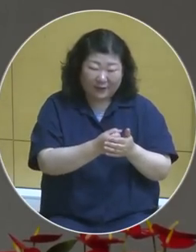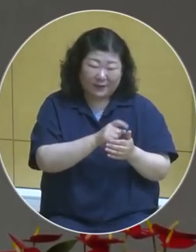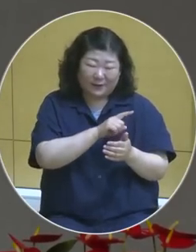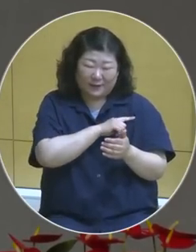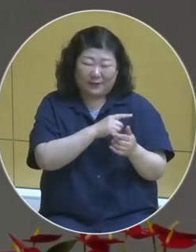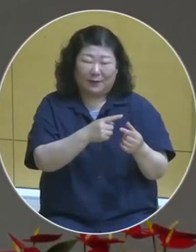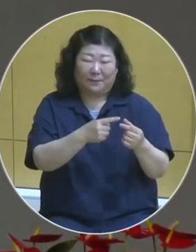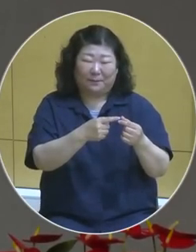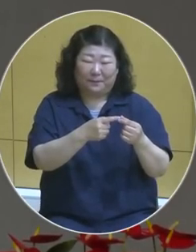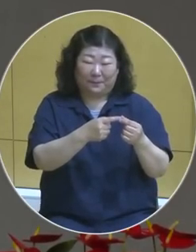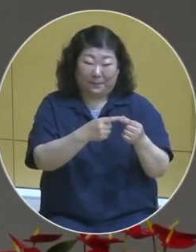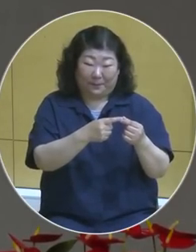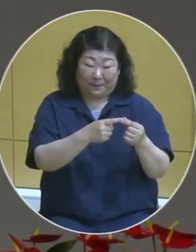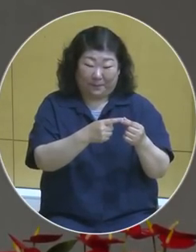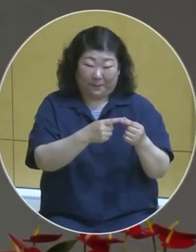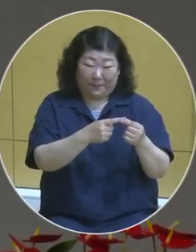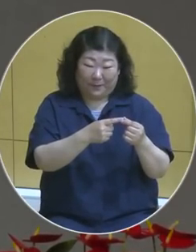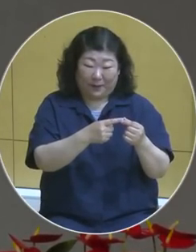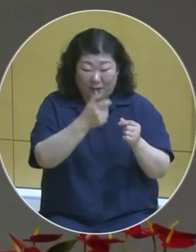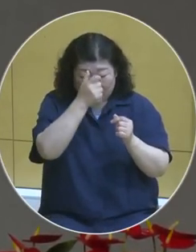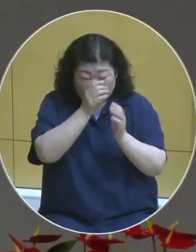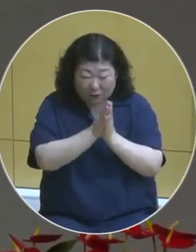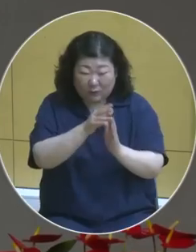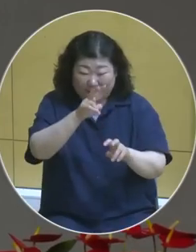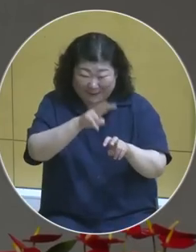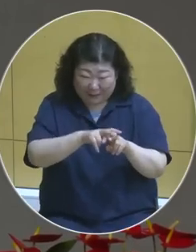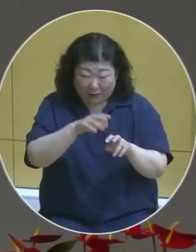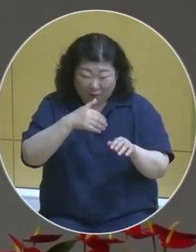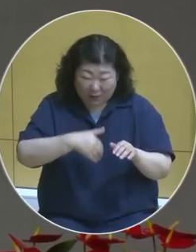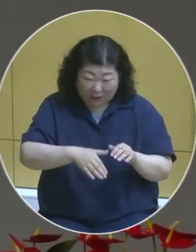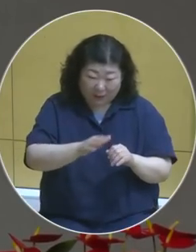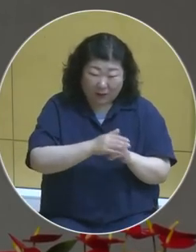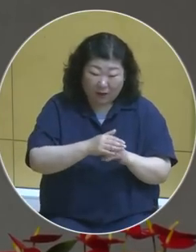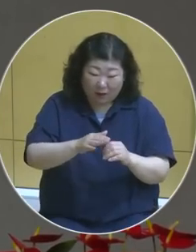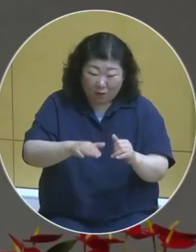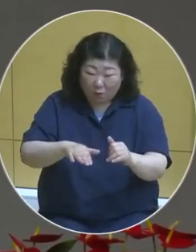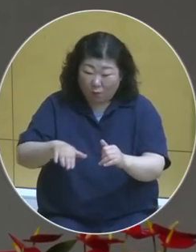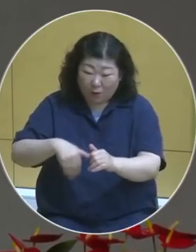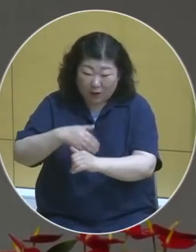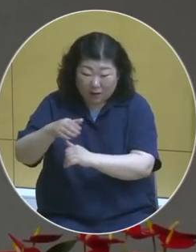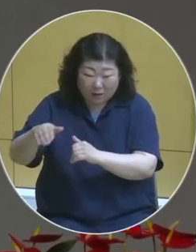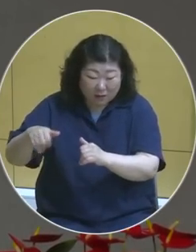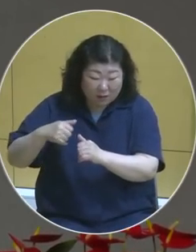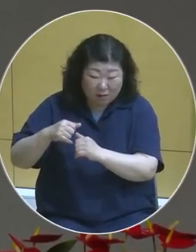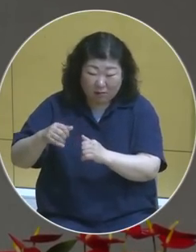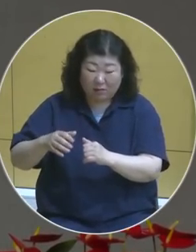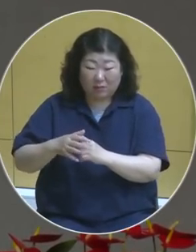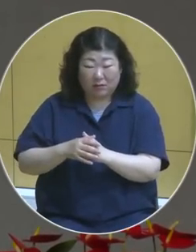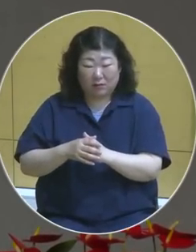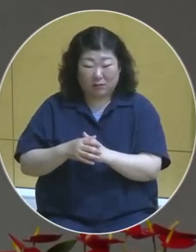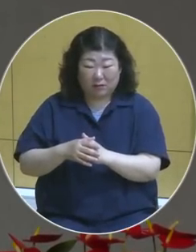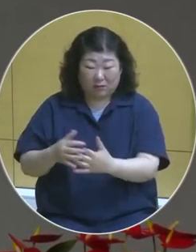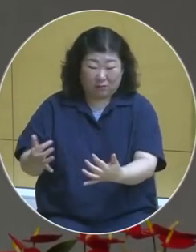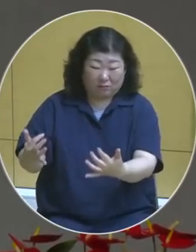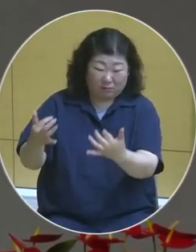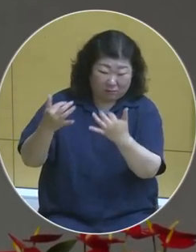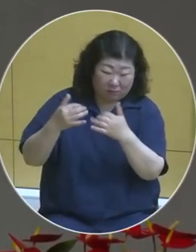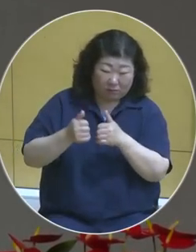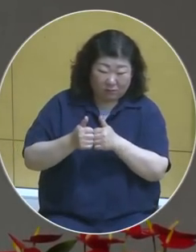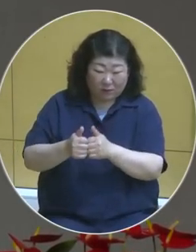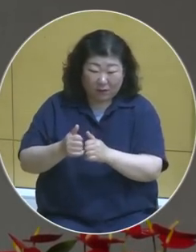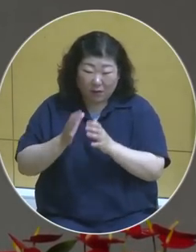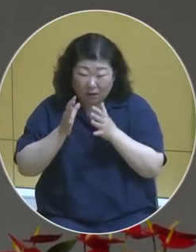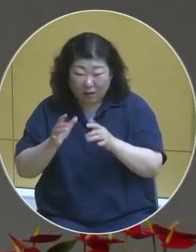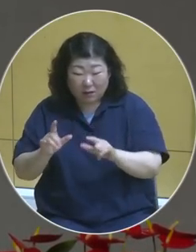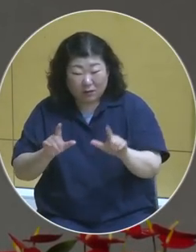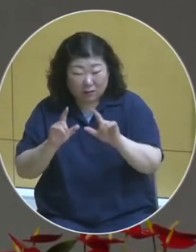자리에 나가겠다. 더 이상 환경과 그리고 상황이 주는 것에 매이지 않고 하나님 내게 구원을 주신 그 하나님 그리고